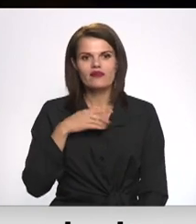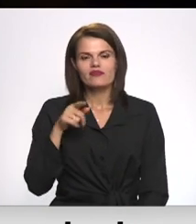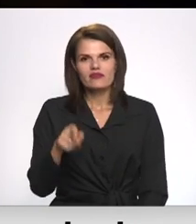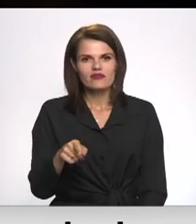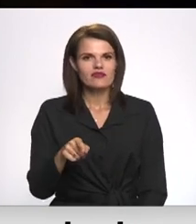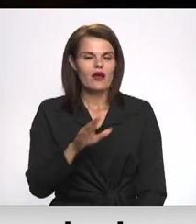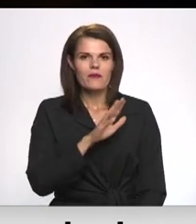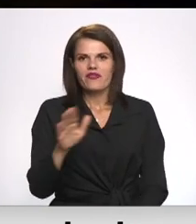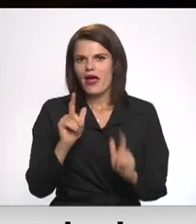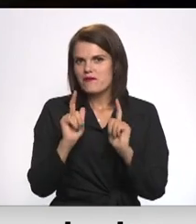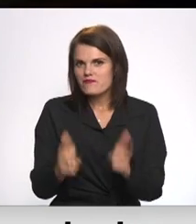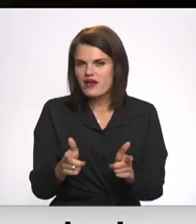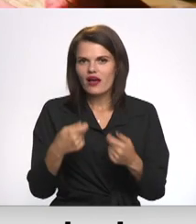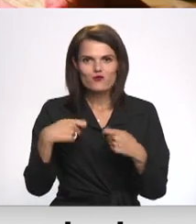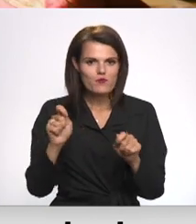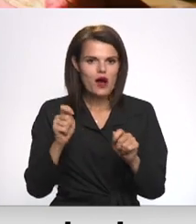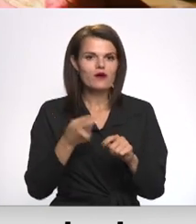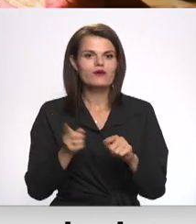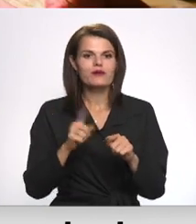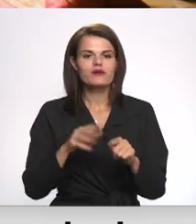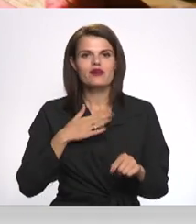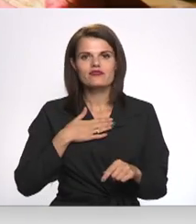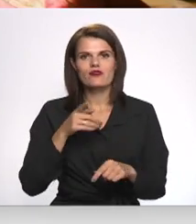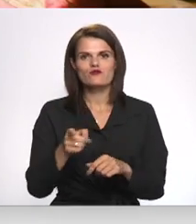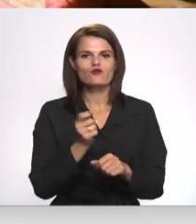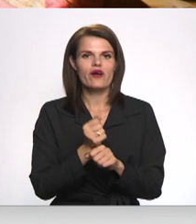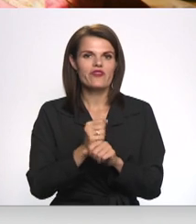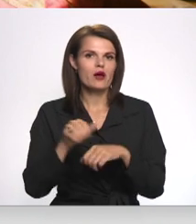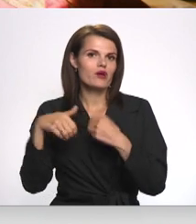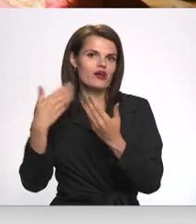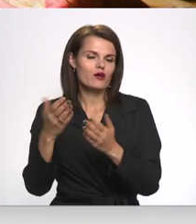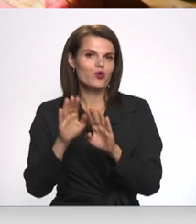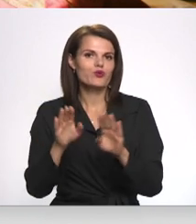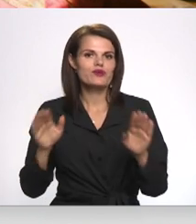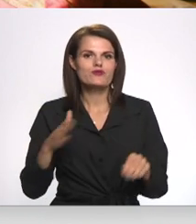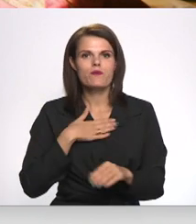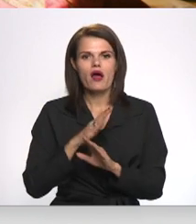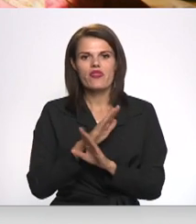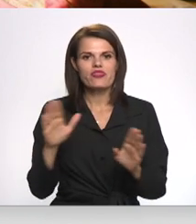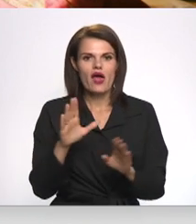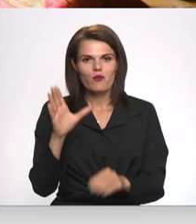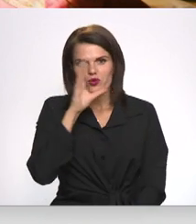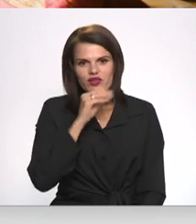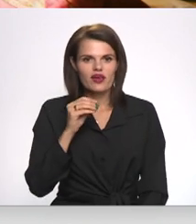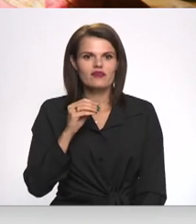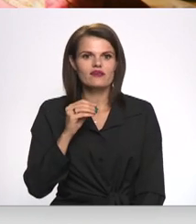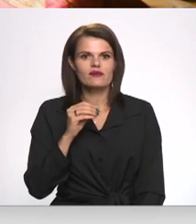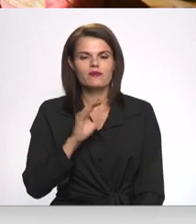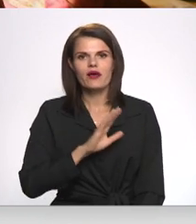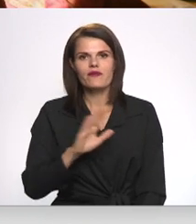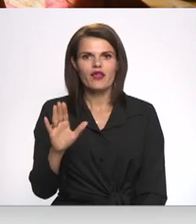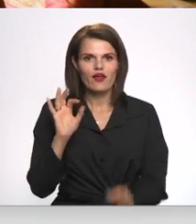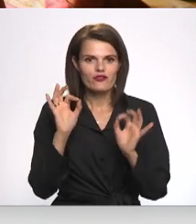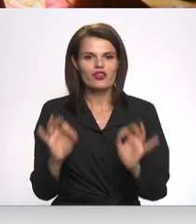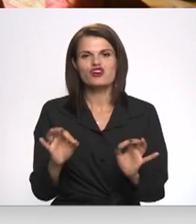īsti nepiekritu, jo, ja es arī to darbu atdotu uz to izstādi, man nebūtu iespēja